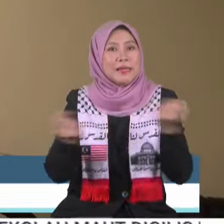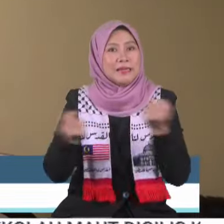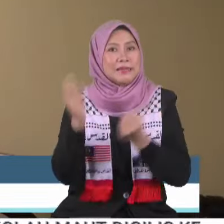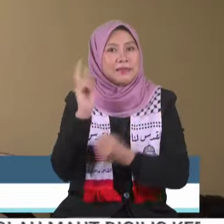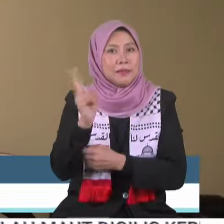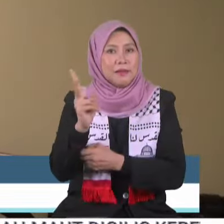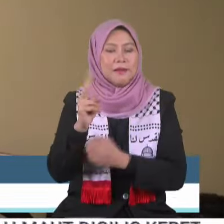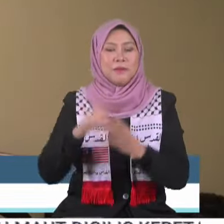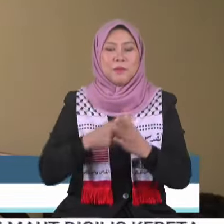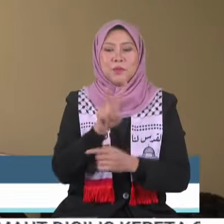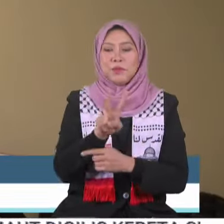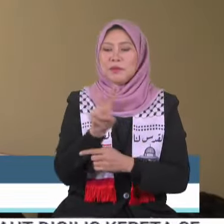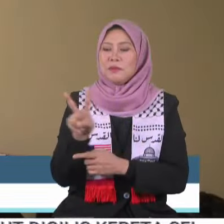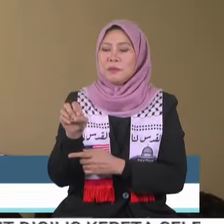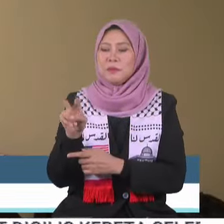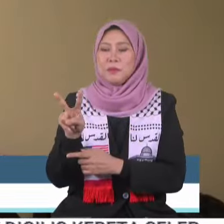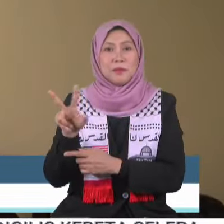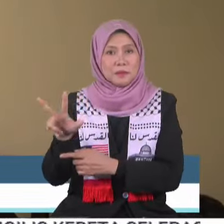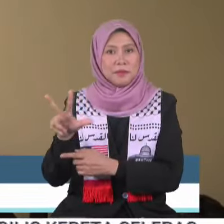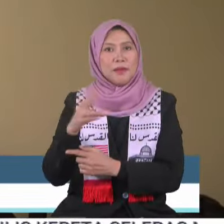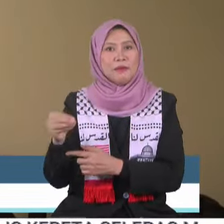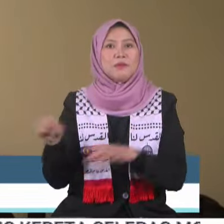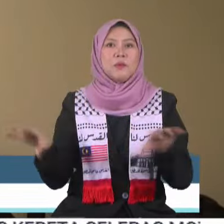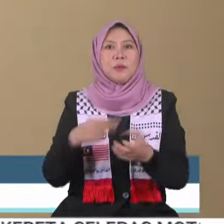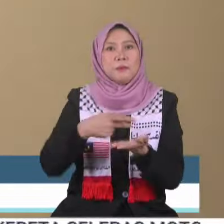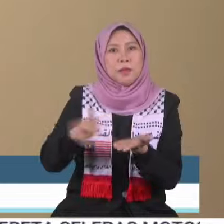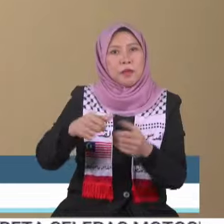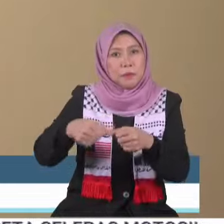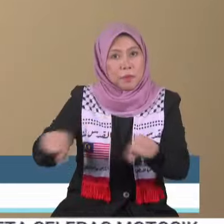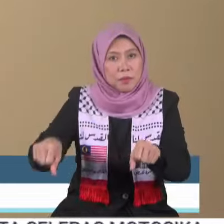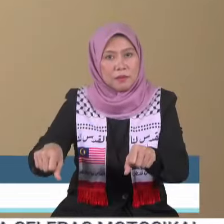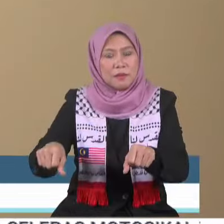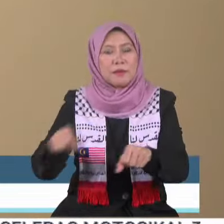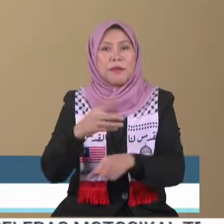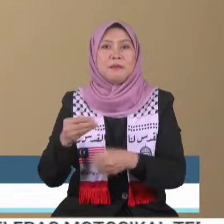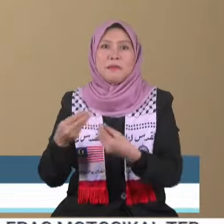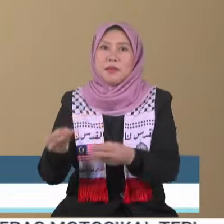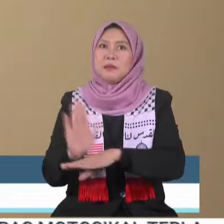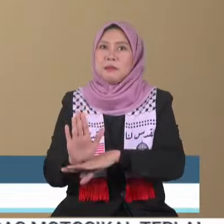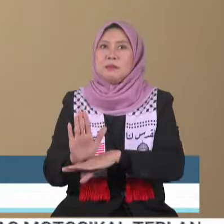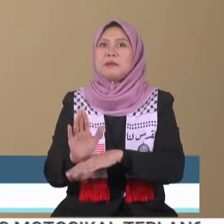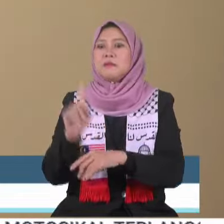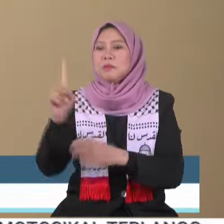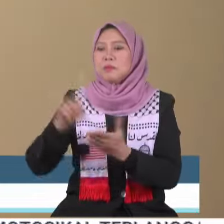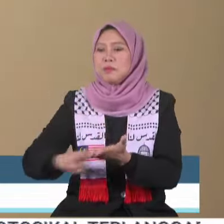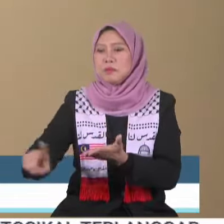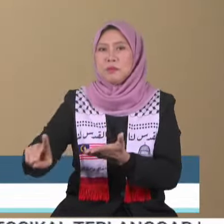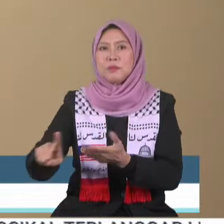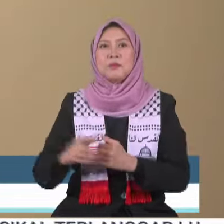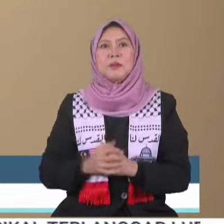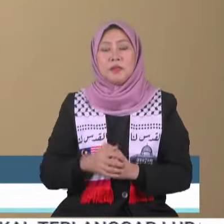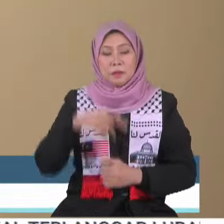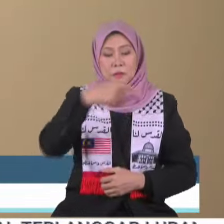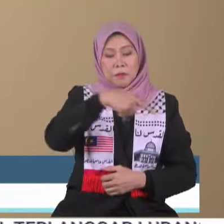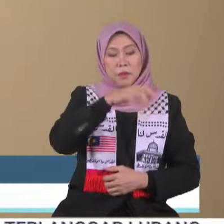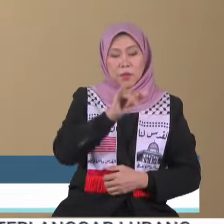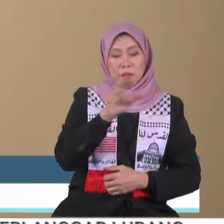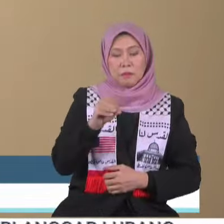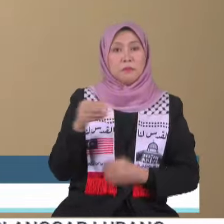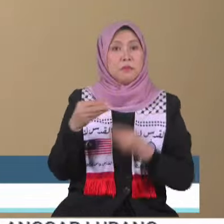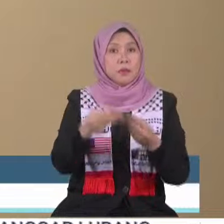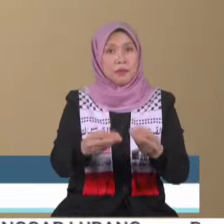terpakai pada Februari 2023 dan telah membuat bayaran deposit dan diberi jaminan selama satu minggu. PYM telah